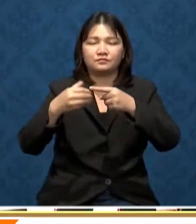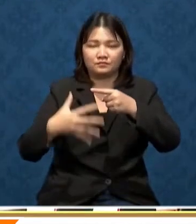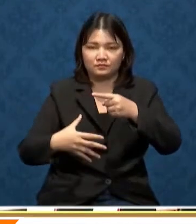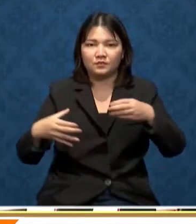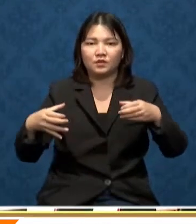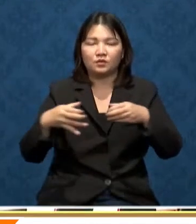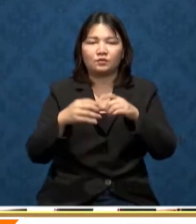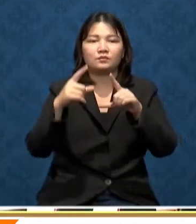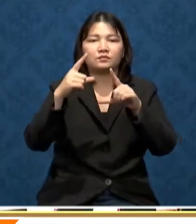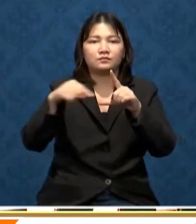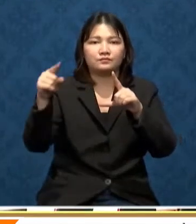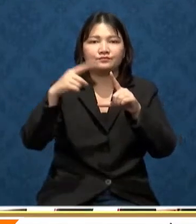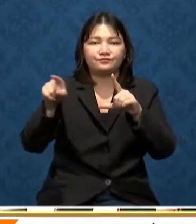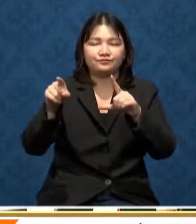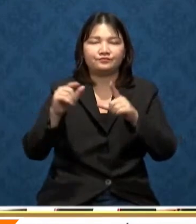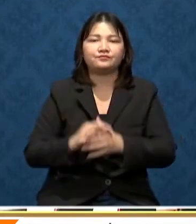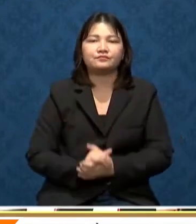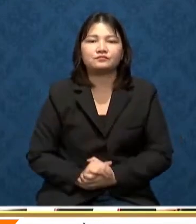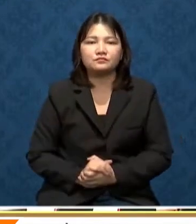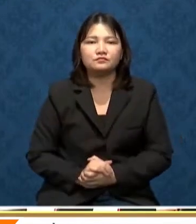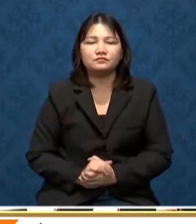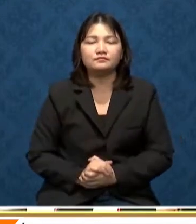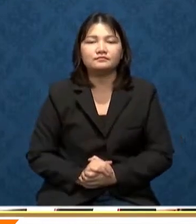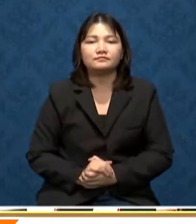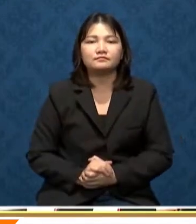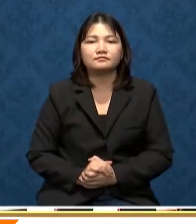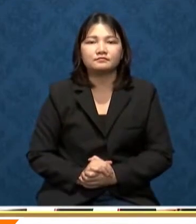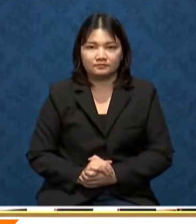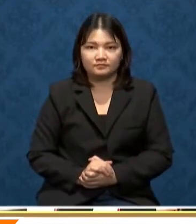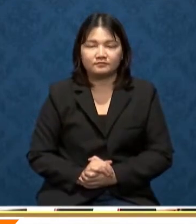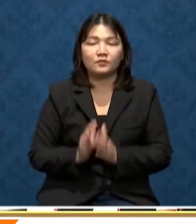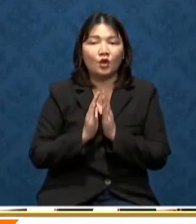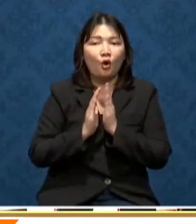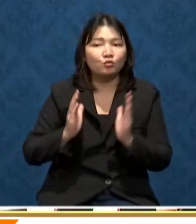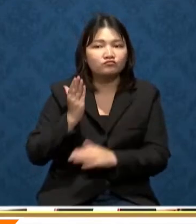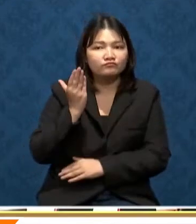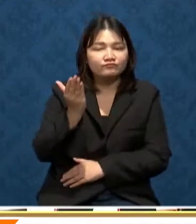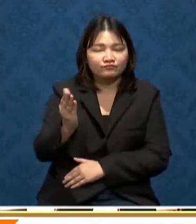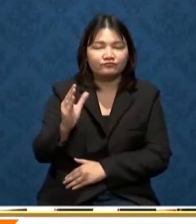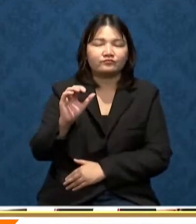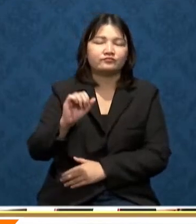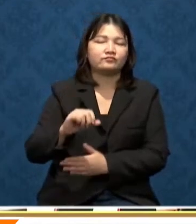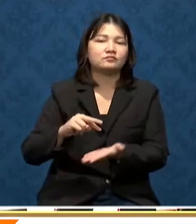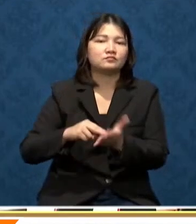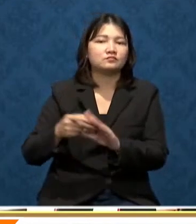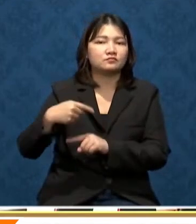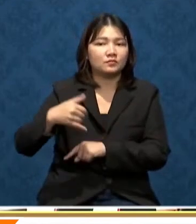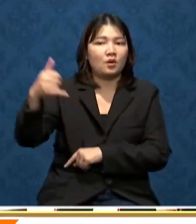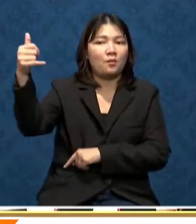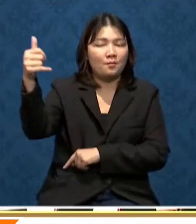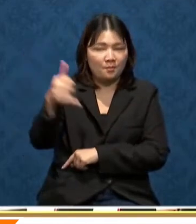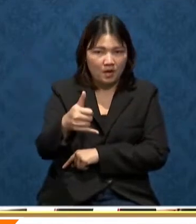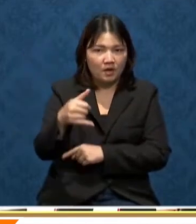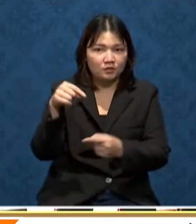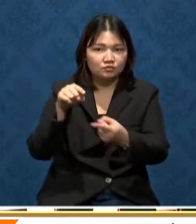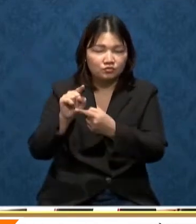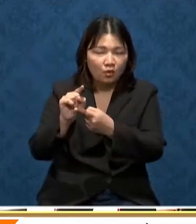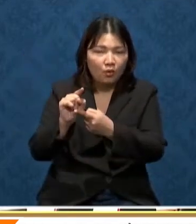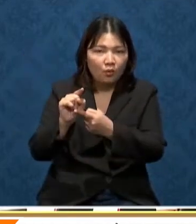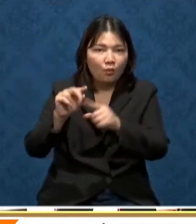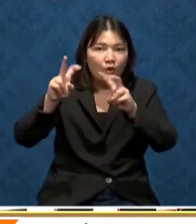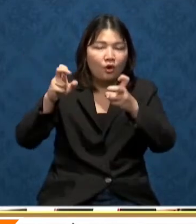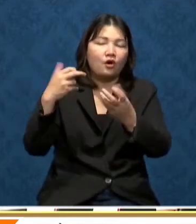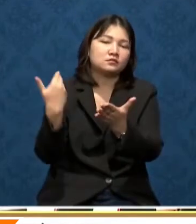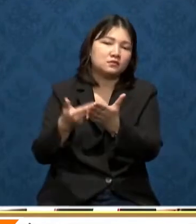พรรคก้าวไกลก่อนอื่นขอบคุณผู้ชี้แจงที่วันนี้มารายงานสถานการณ์ทางการเงินรวม